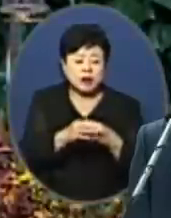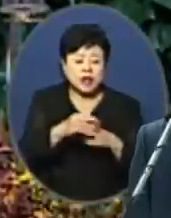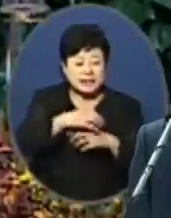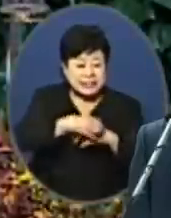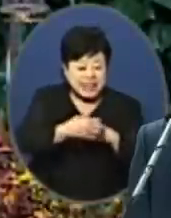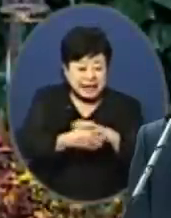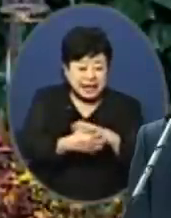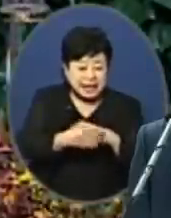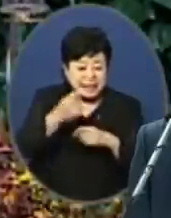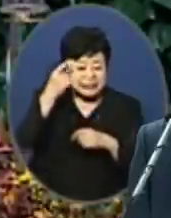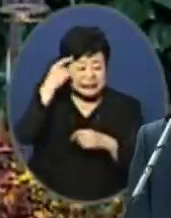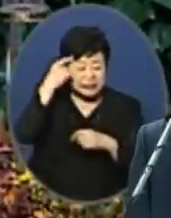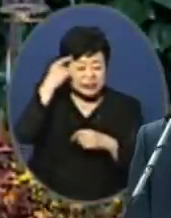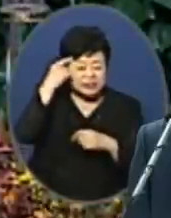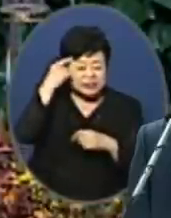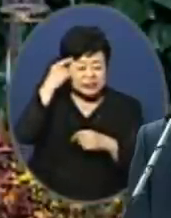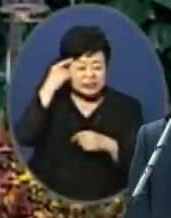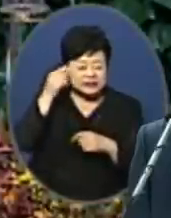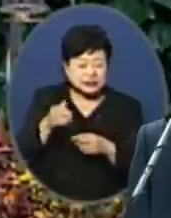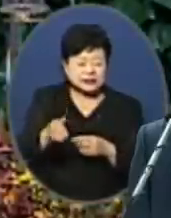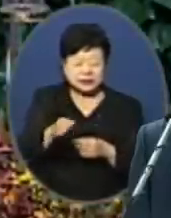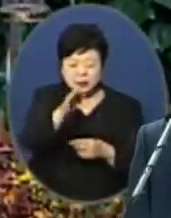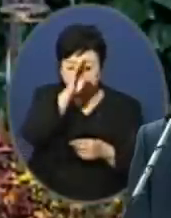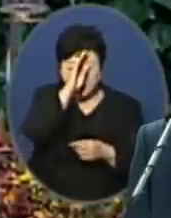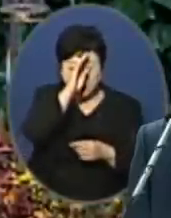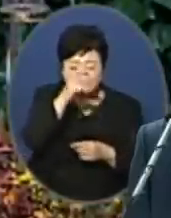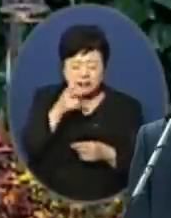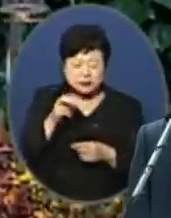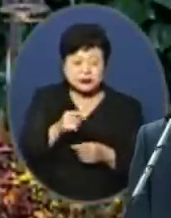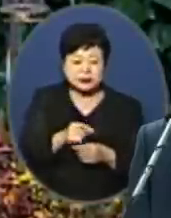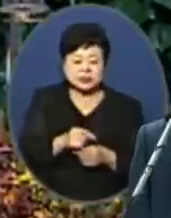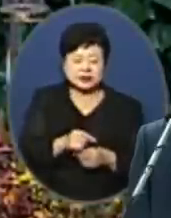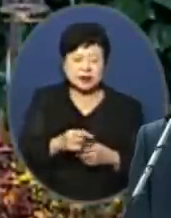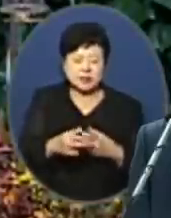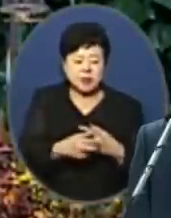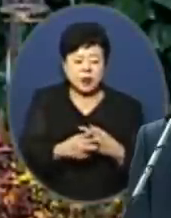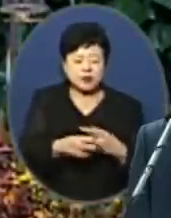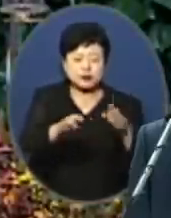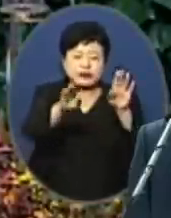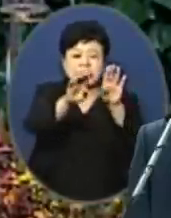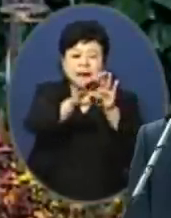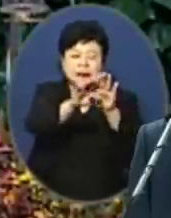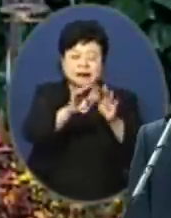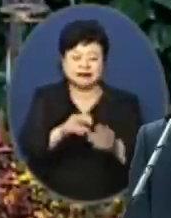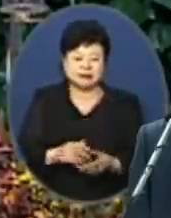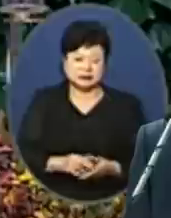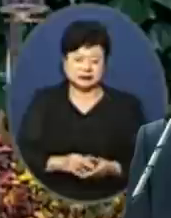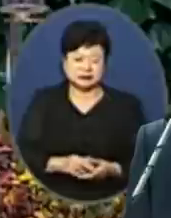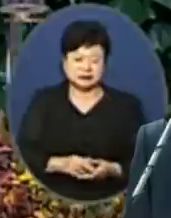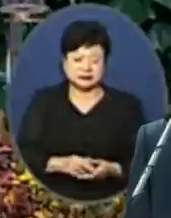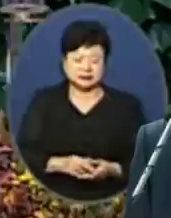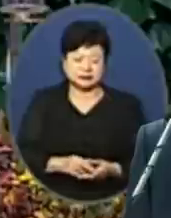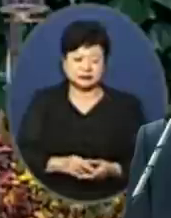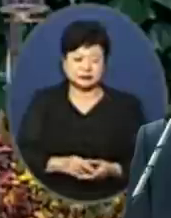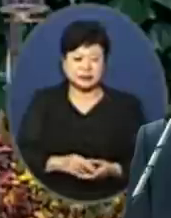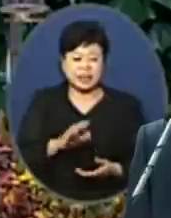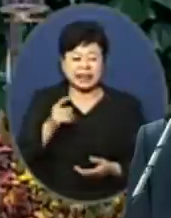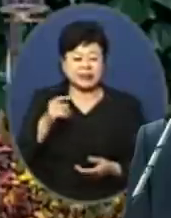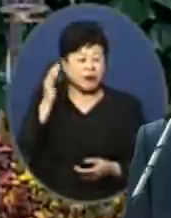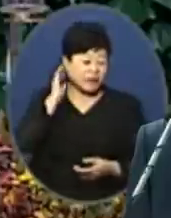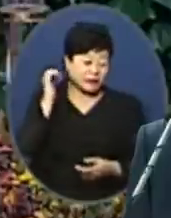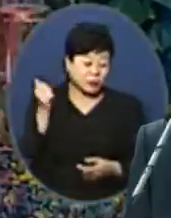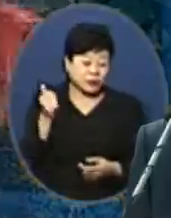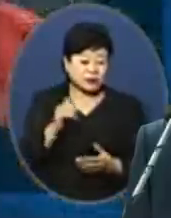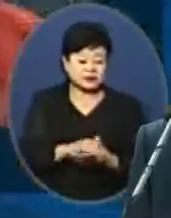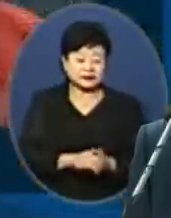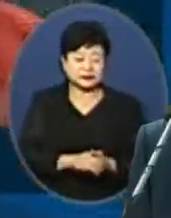세계 정신병원의 70%가 문을 닫게 될 것이라고 말했었습니다. 지미 카터 전 미국 대통령